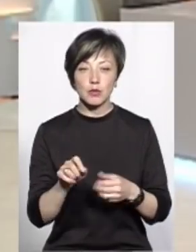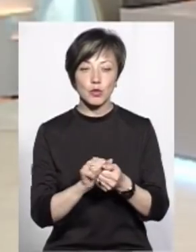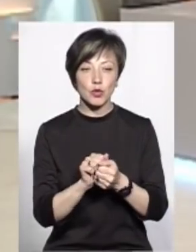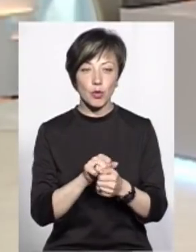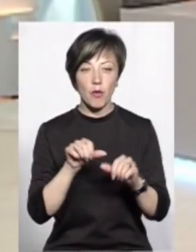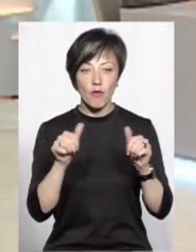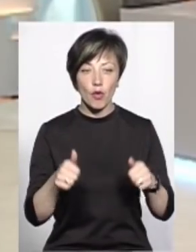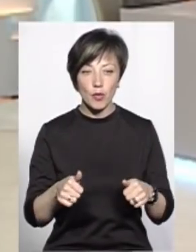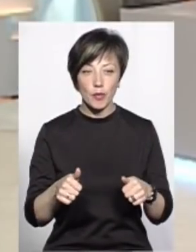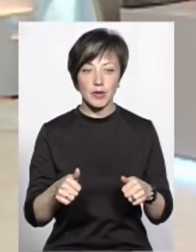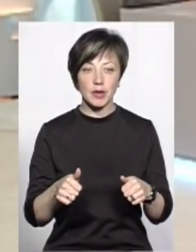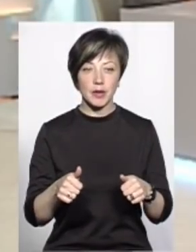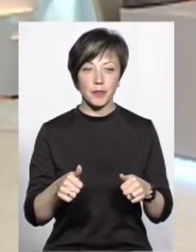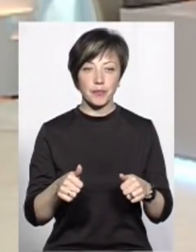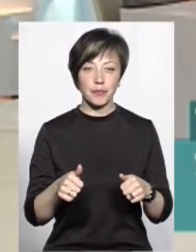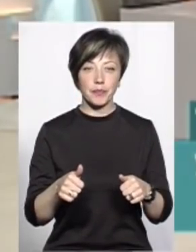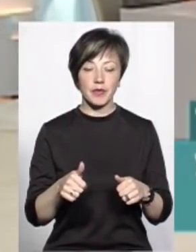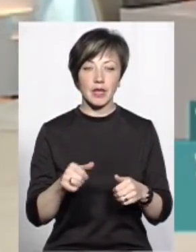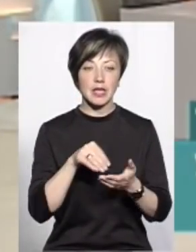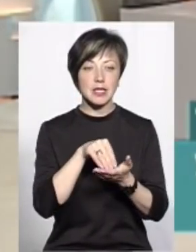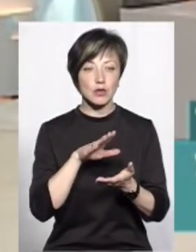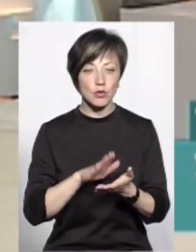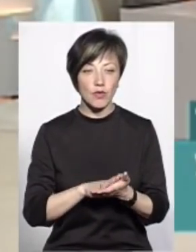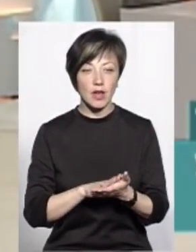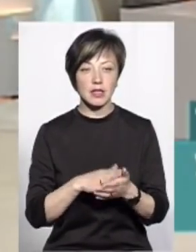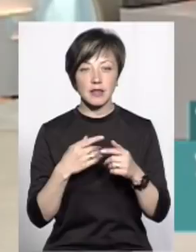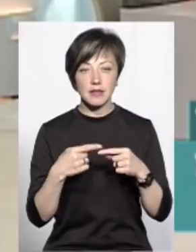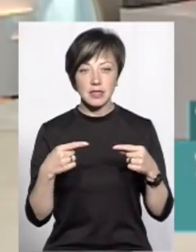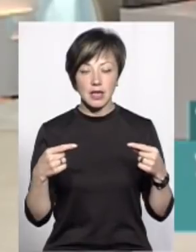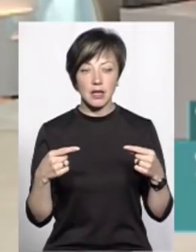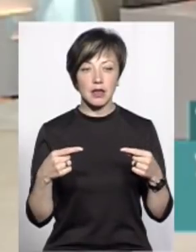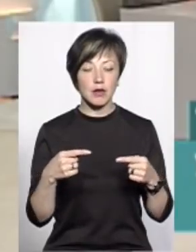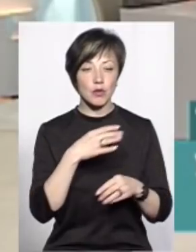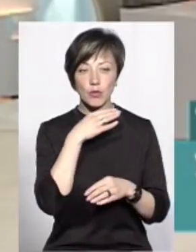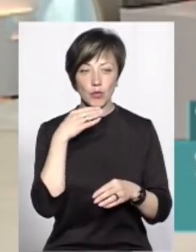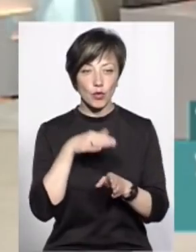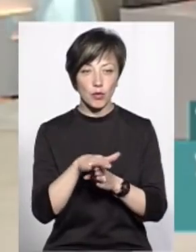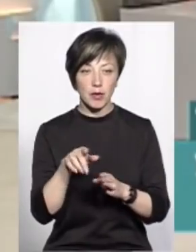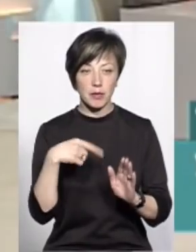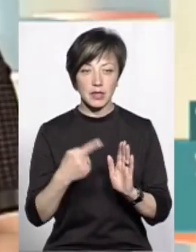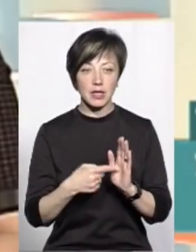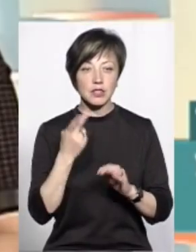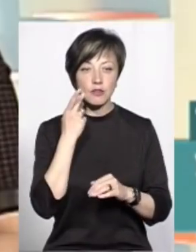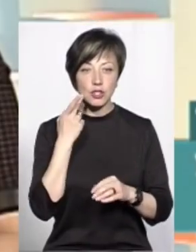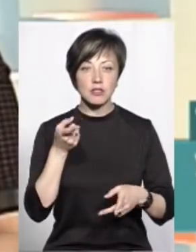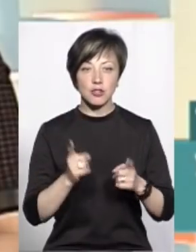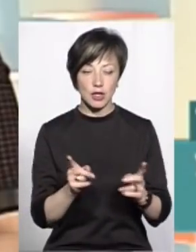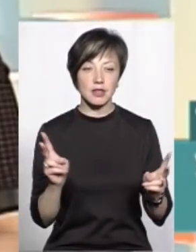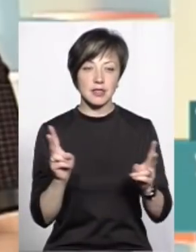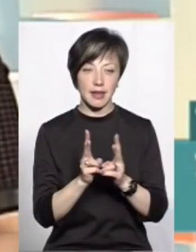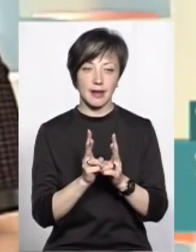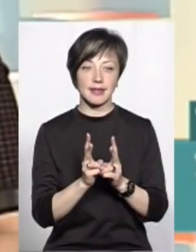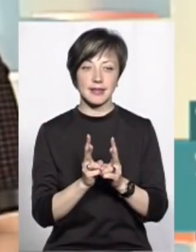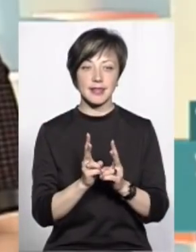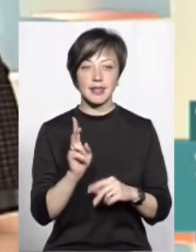бумажкам оформити і зареєструвати. Ну і все, тут там купа питань просто, тому завжди, звичайно, стикалася.